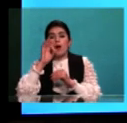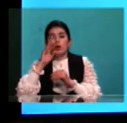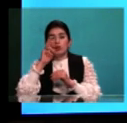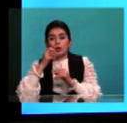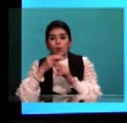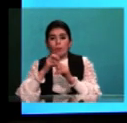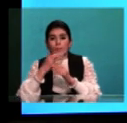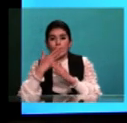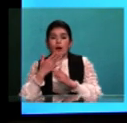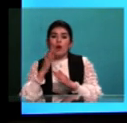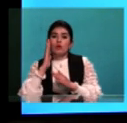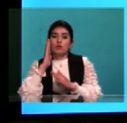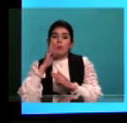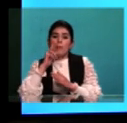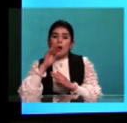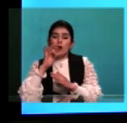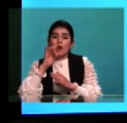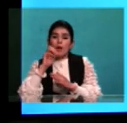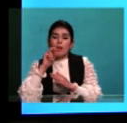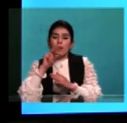пароля. Вводим пароль.